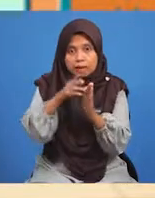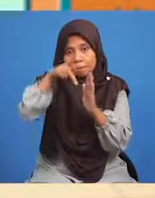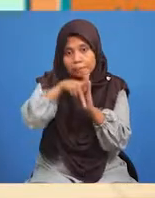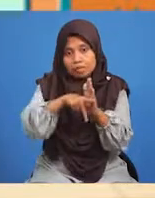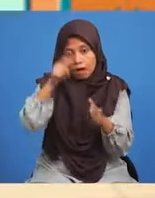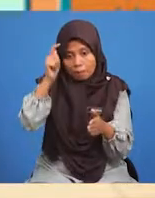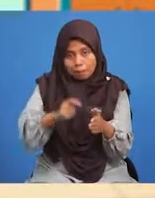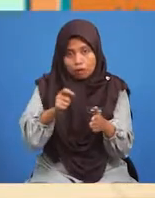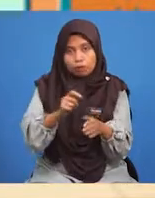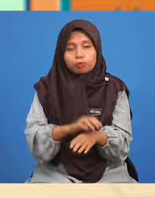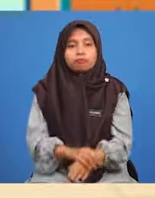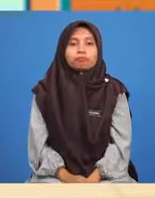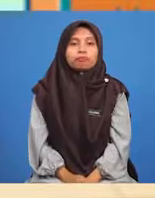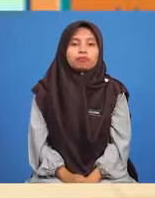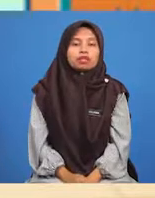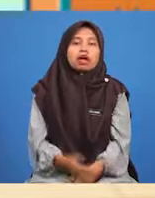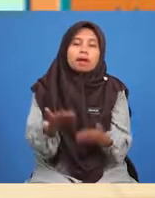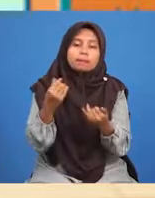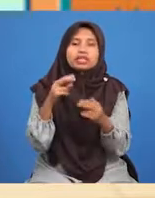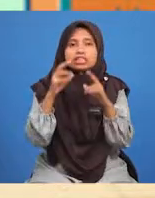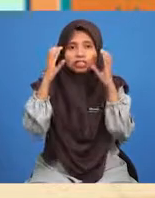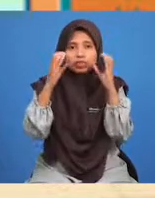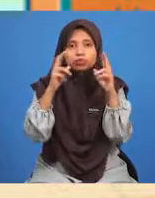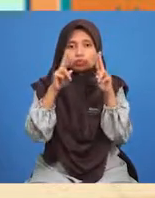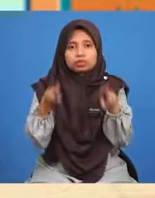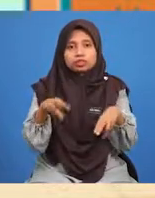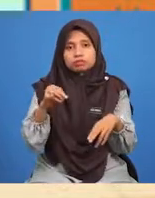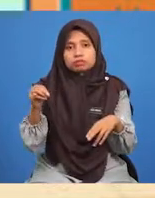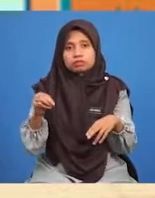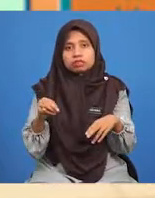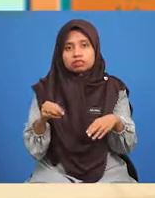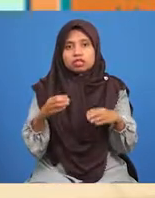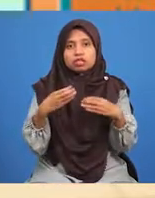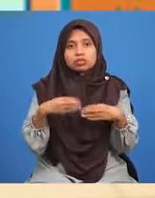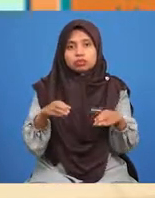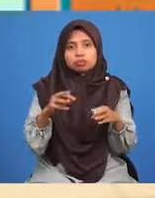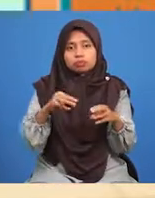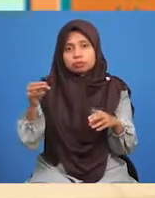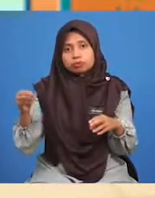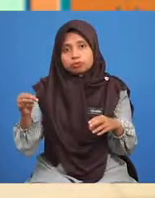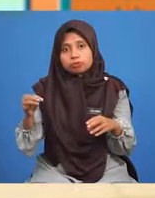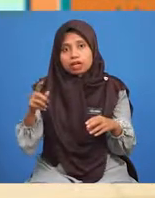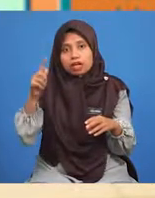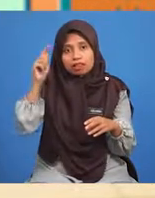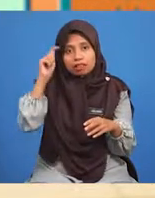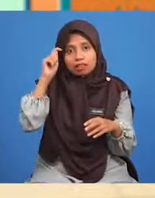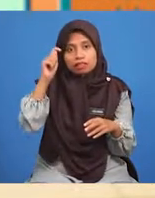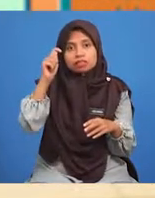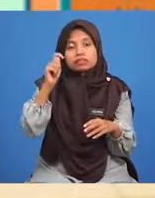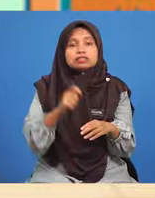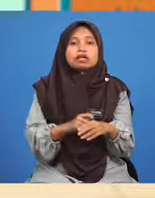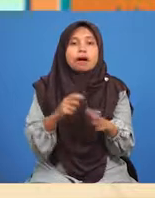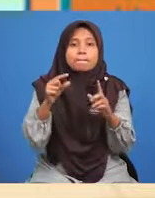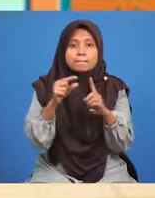Ha, mari cikgu uji murid-murid. Cuba murid-murid teka kata ganda separa bagi